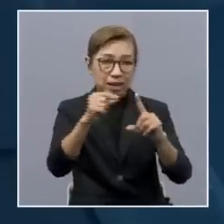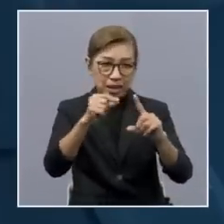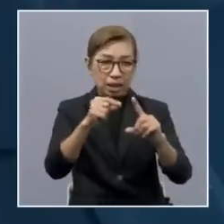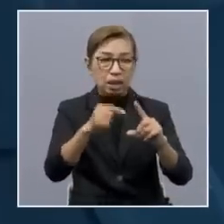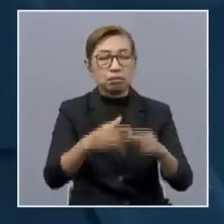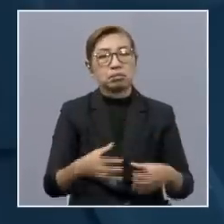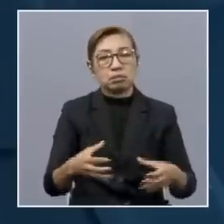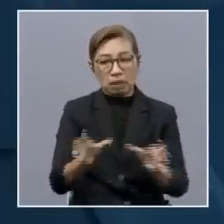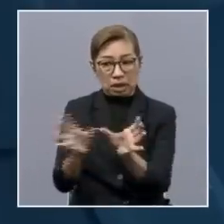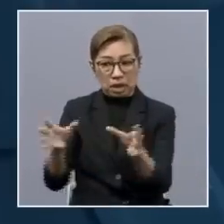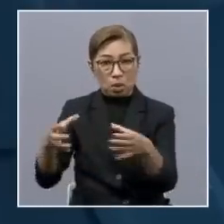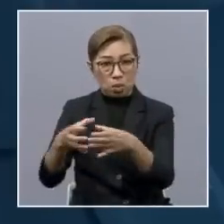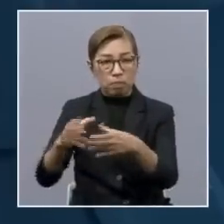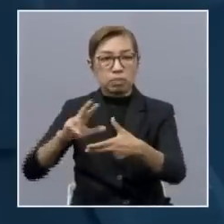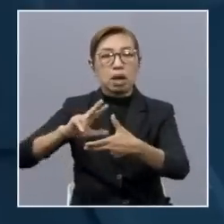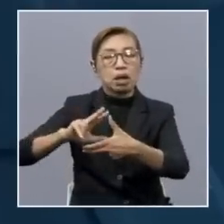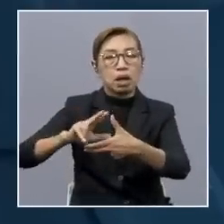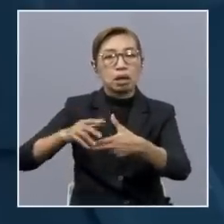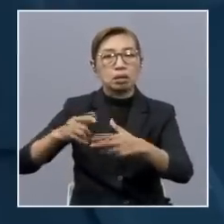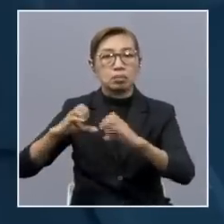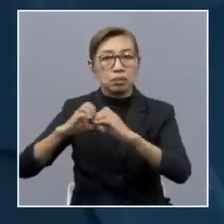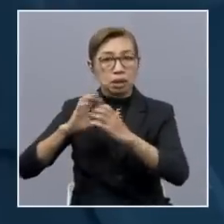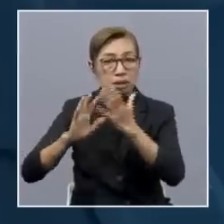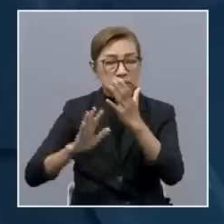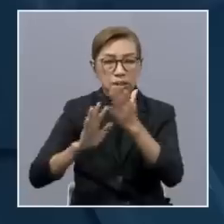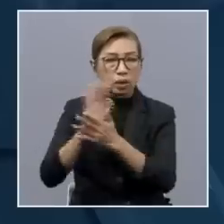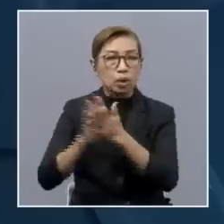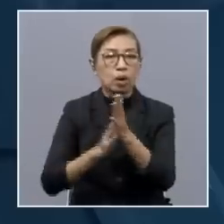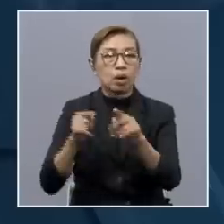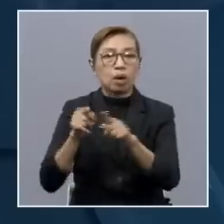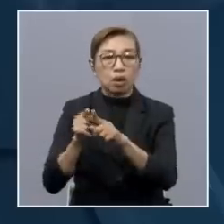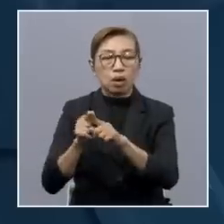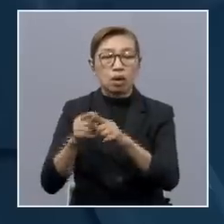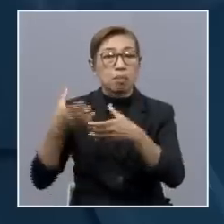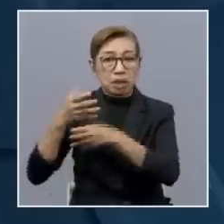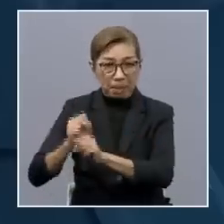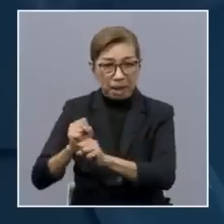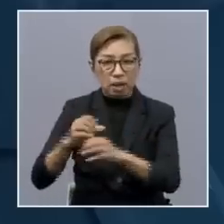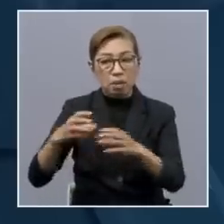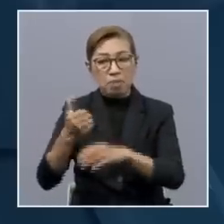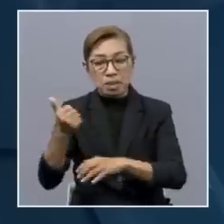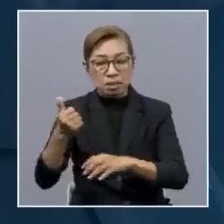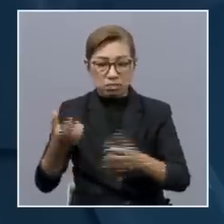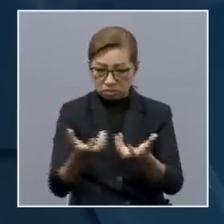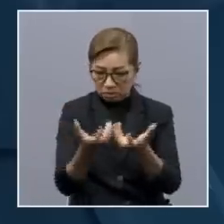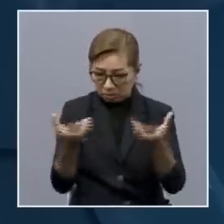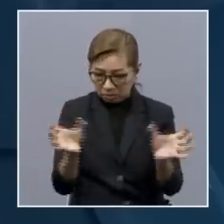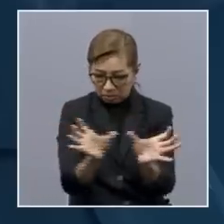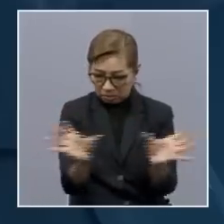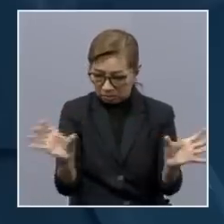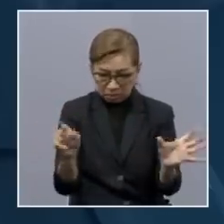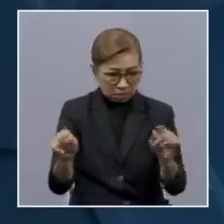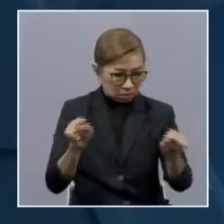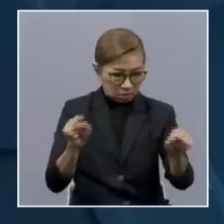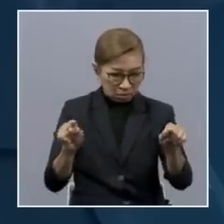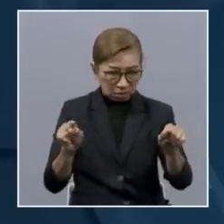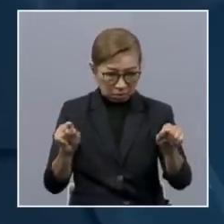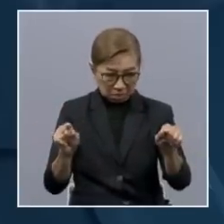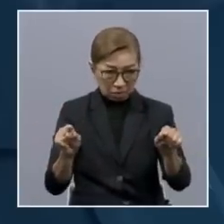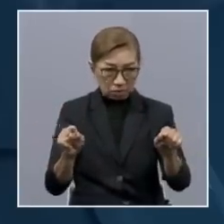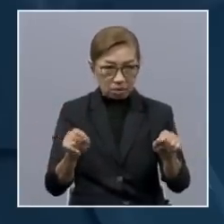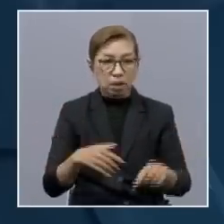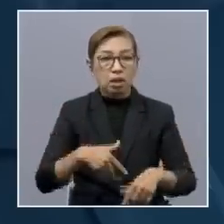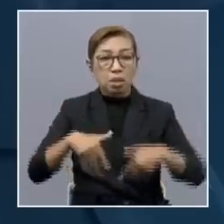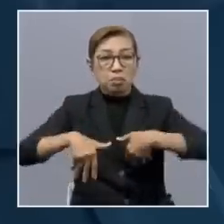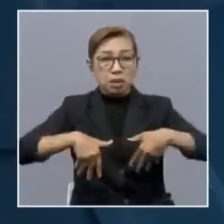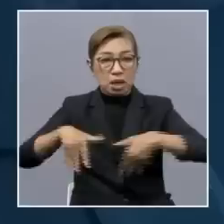ส่วนอีกฝั่งหนึ่งก็คือพลังประชารัฐบวกกับประชาธิปัตย์แล้วก็พรรคอื่นๆทั้งสองฝั่งมีเสียงสนับสนุนประมาณ15ล้